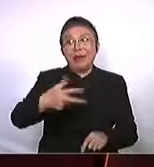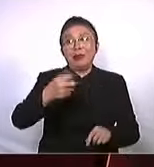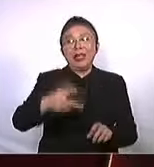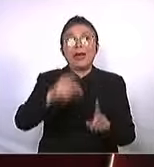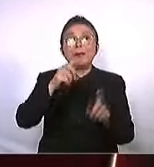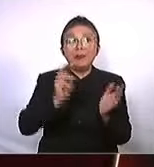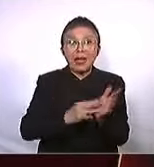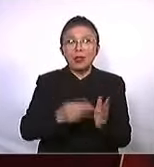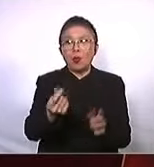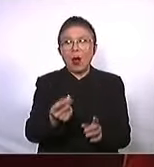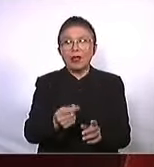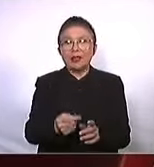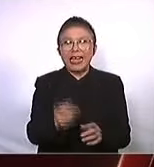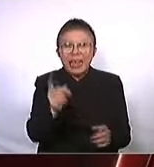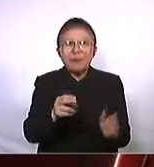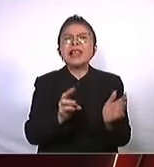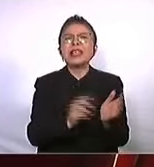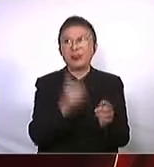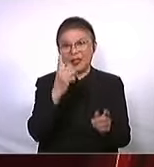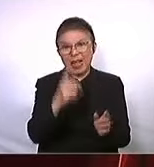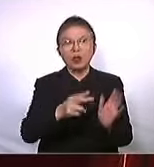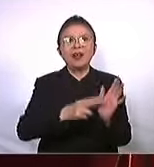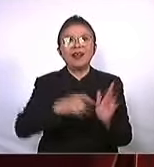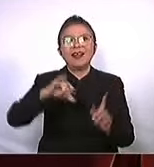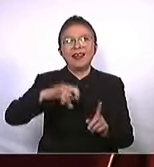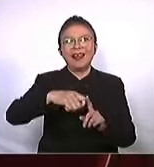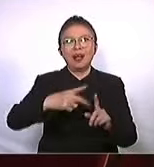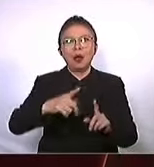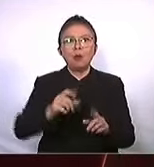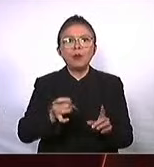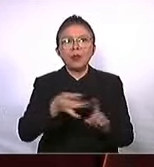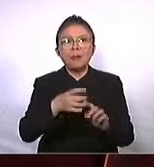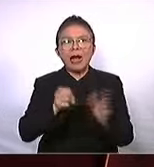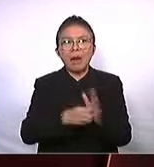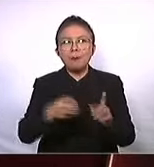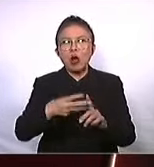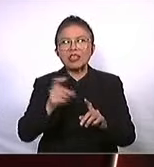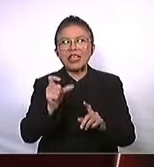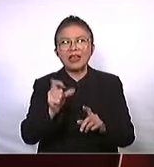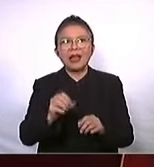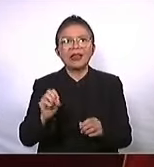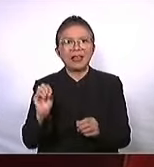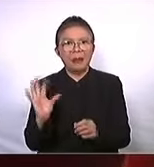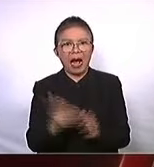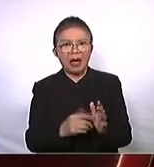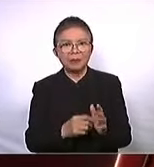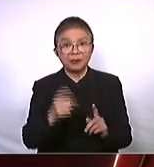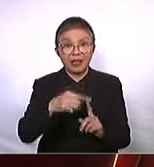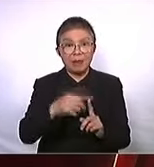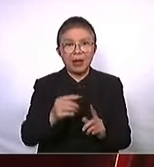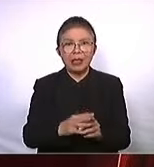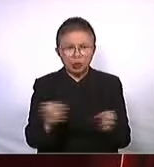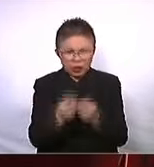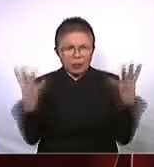Ini saya baru bicara masalah nikel loh, Pak. Belum bicara masalah tembaga, boksit, timah dan lain-lain. Konkret,